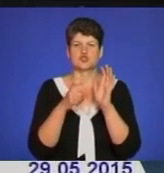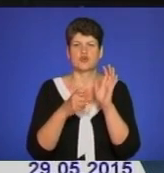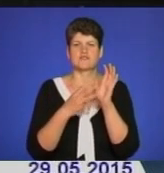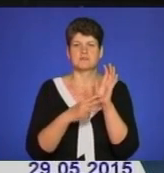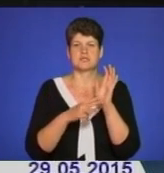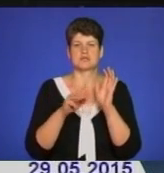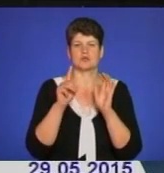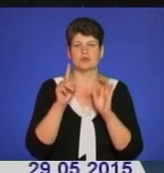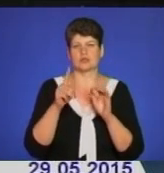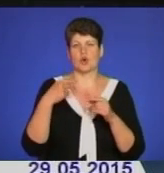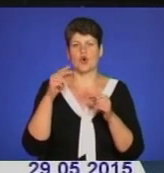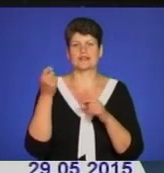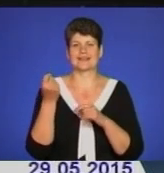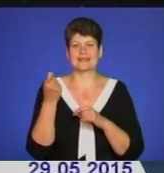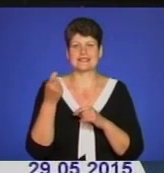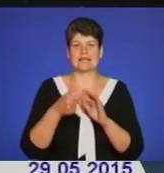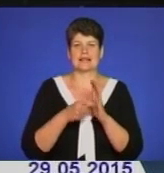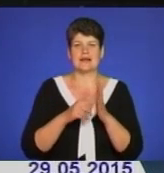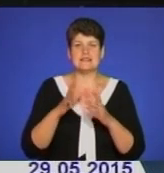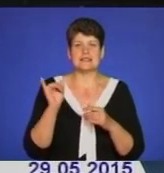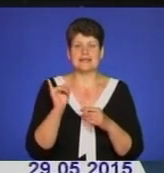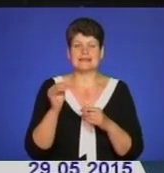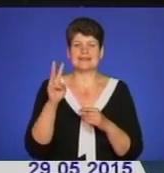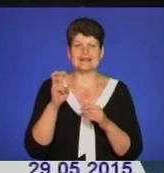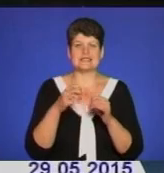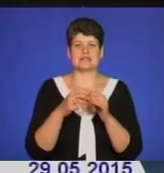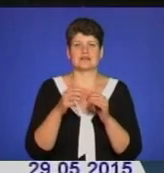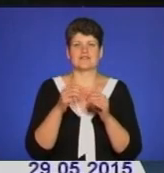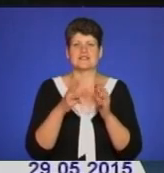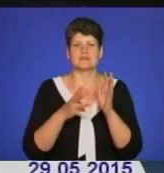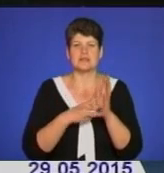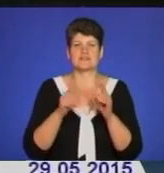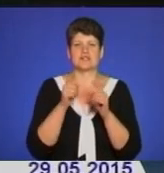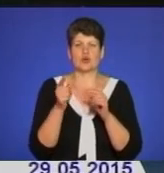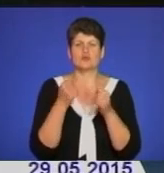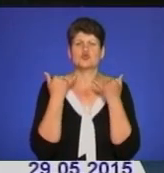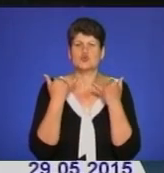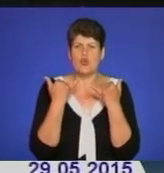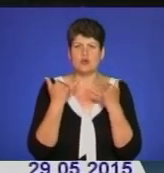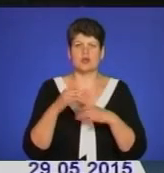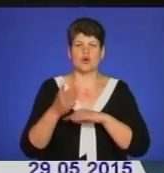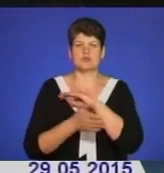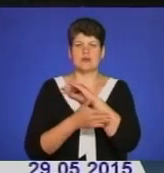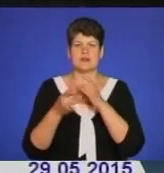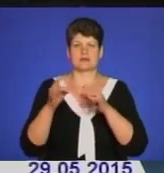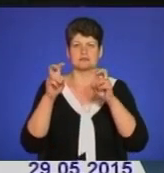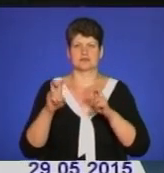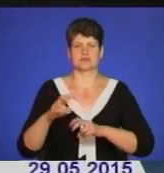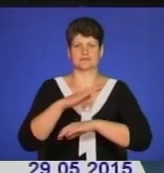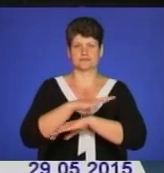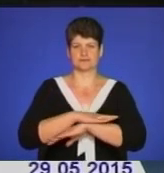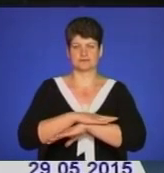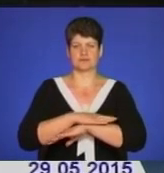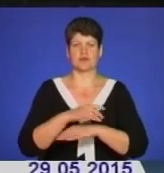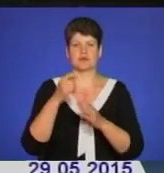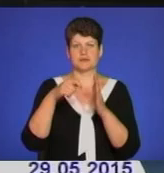6181 11-класник в області та 1318 у Тернополі сьогодні востаннє сіли за парти. Наша знімальна група